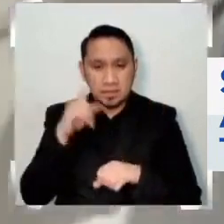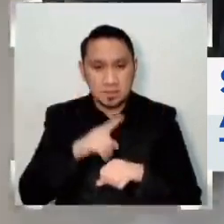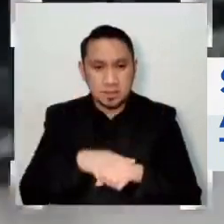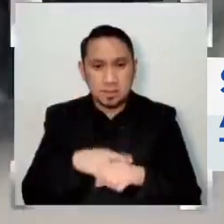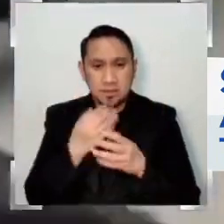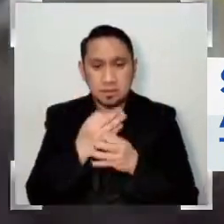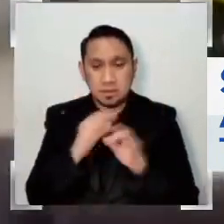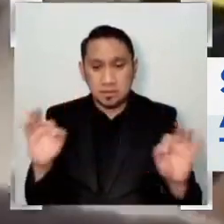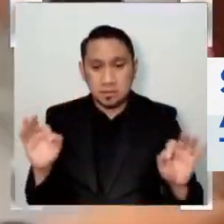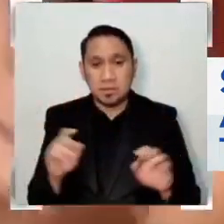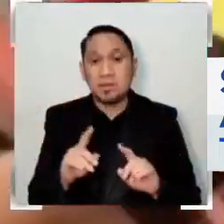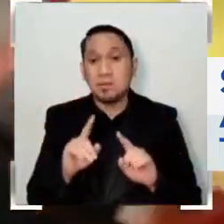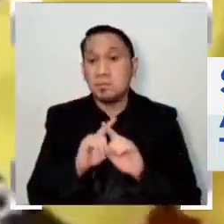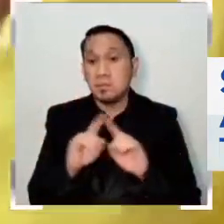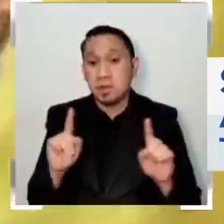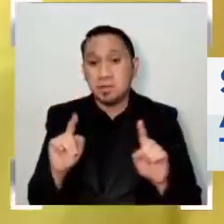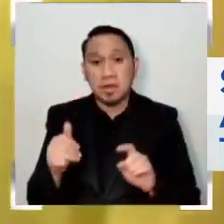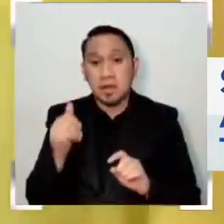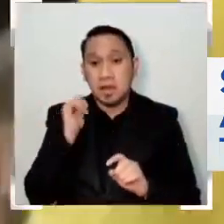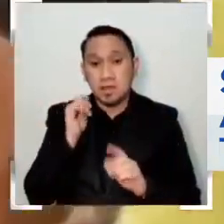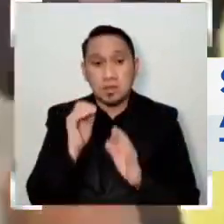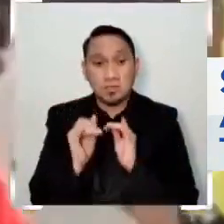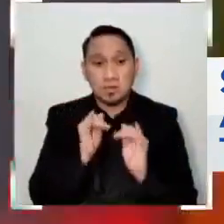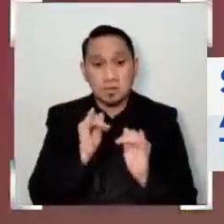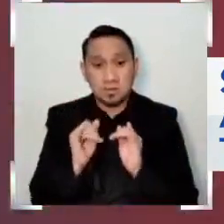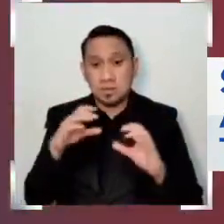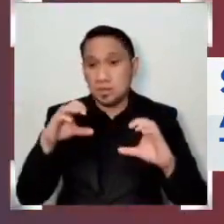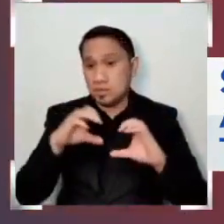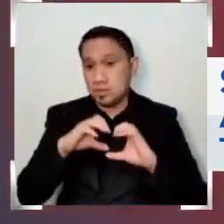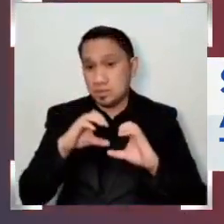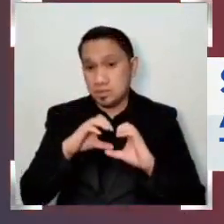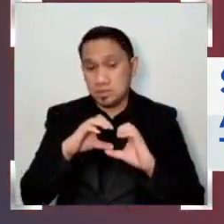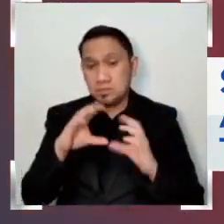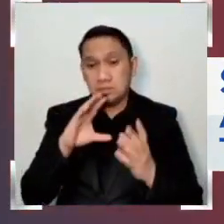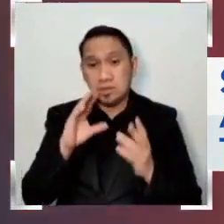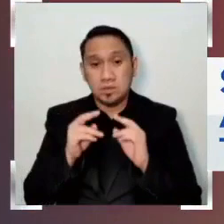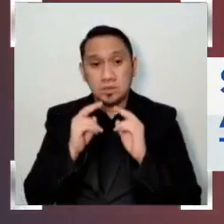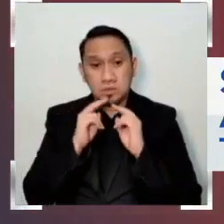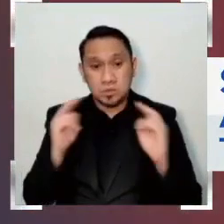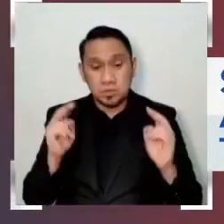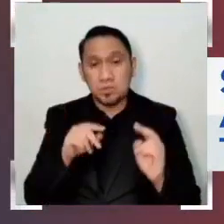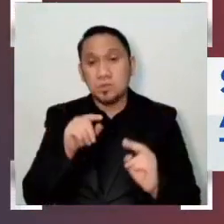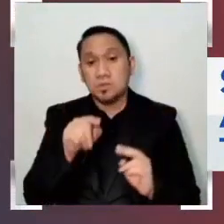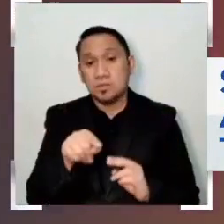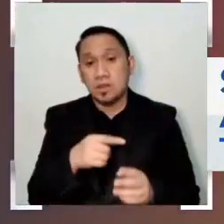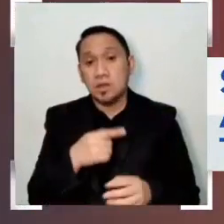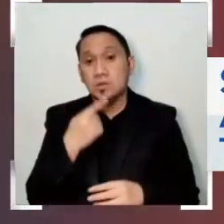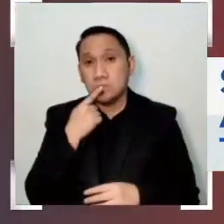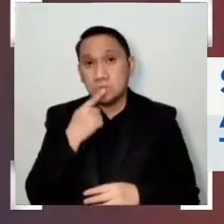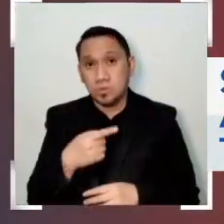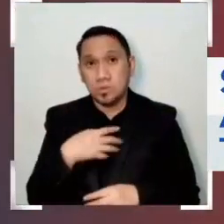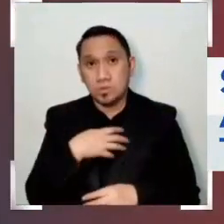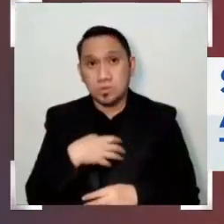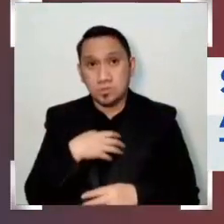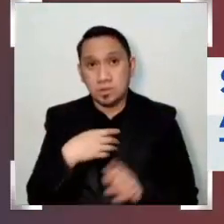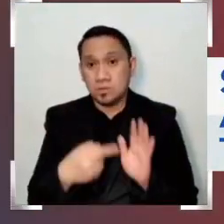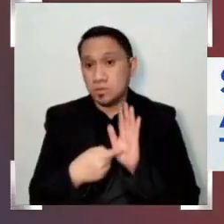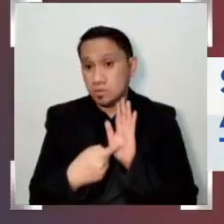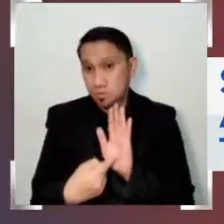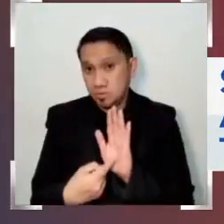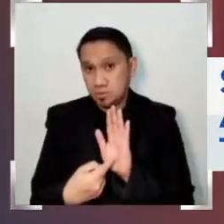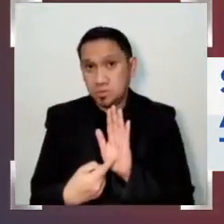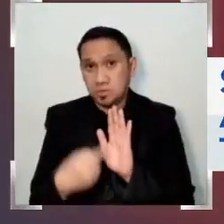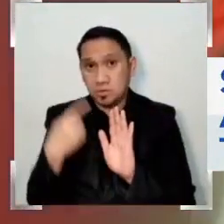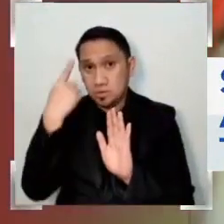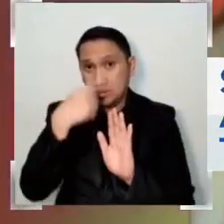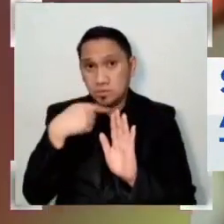Tumangging magbigay ng pahayag ang suspect sa GMA Integrated News. Positibong kinilala ng complainant si Solis nang ipakita sa kanya ang itsura nito sa isang